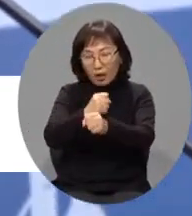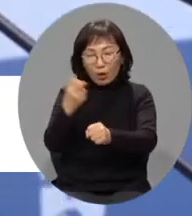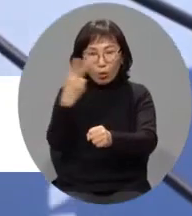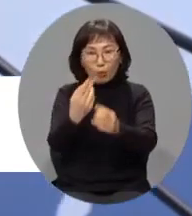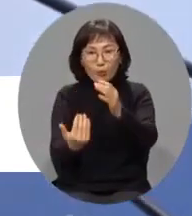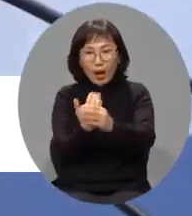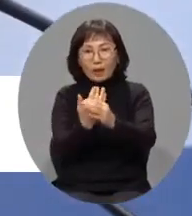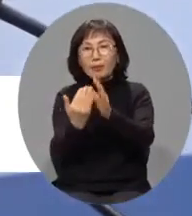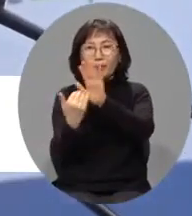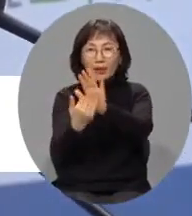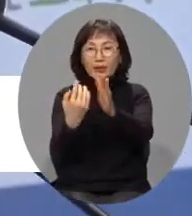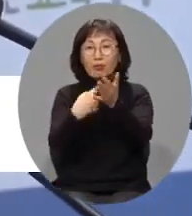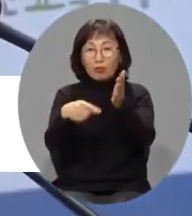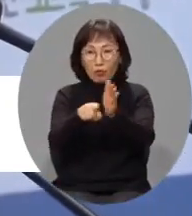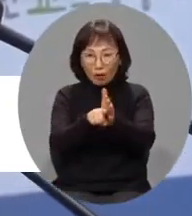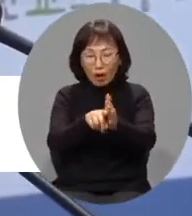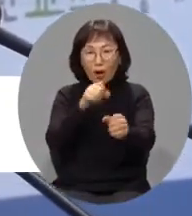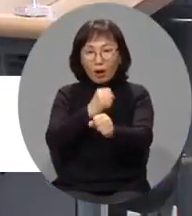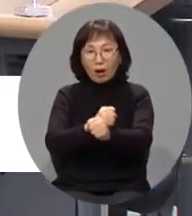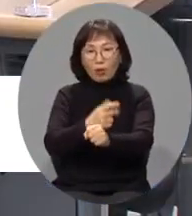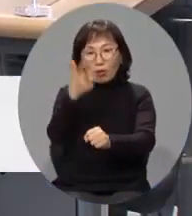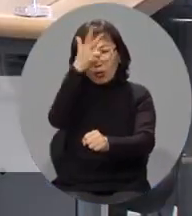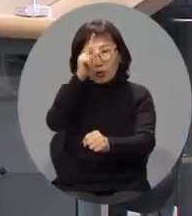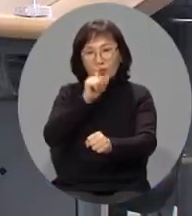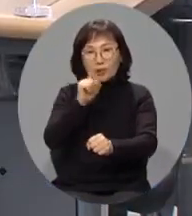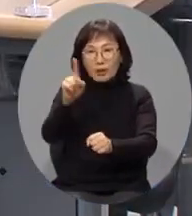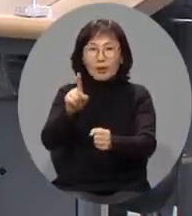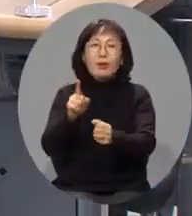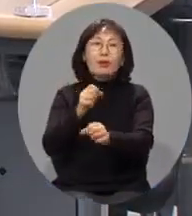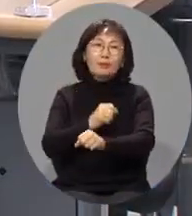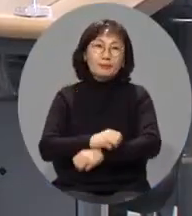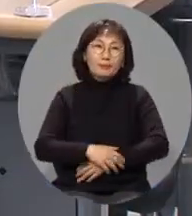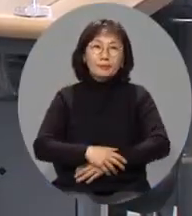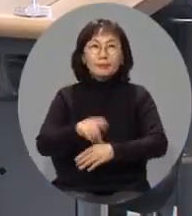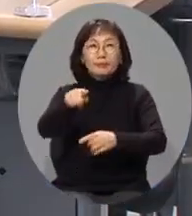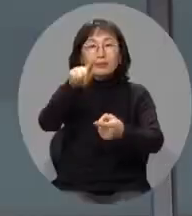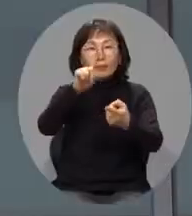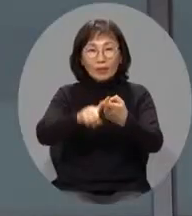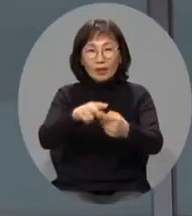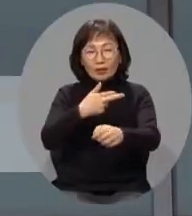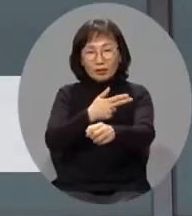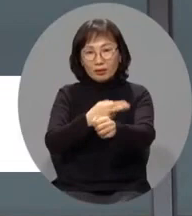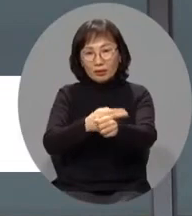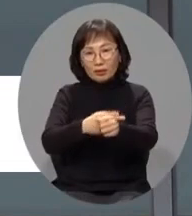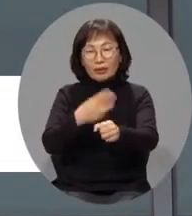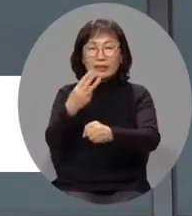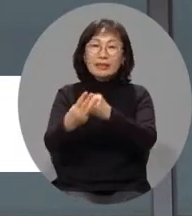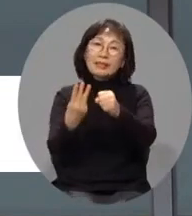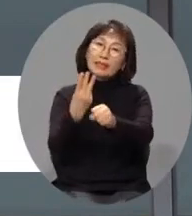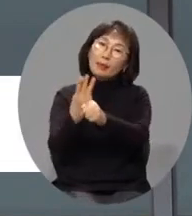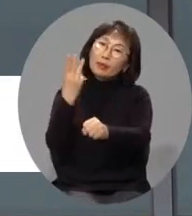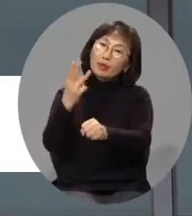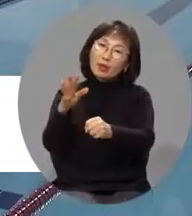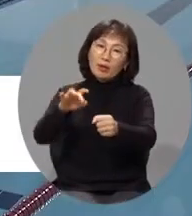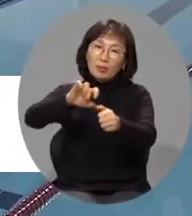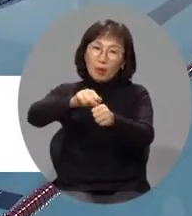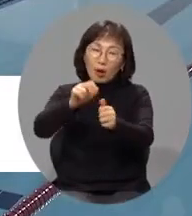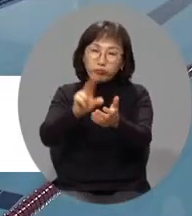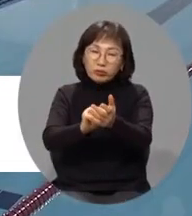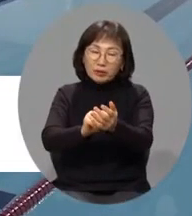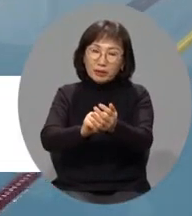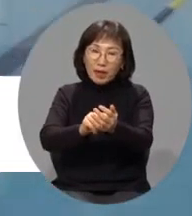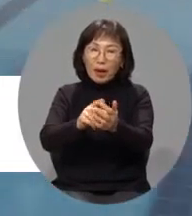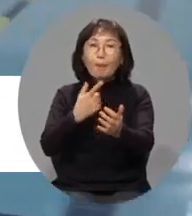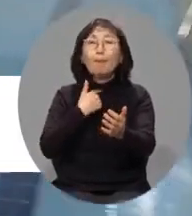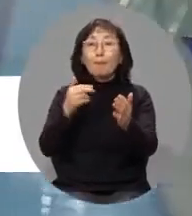촉구하는 한편 검찰에 고소장을 제출했습니다 해당 강사는 3년 전에도 채벌 문제가 불거졌고